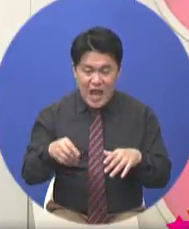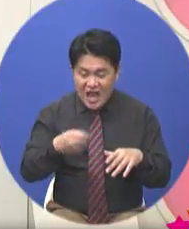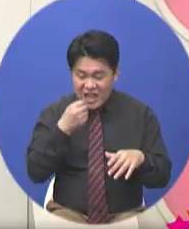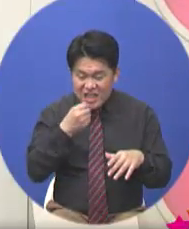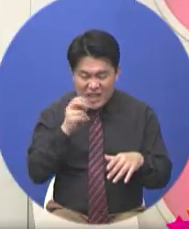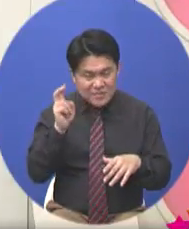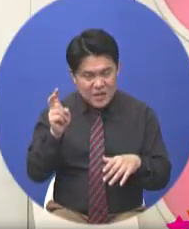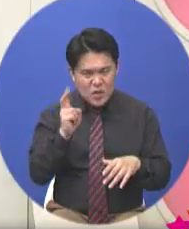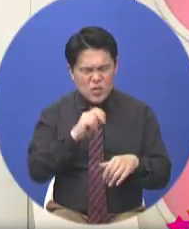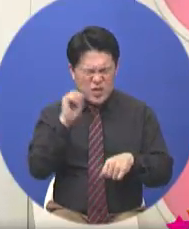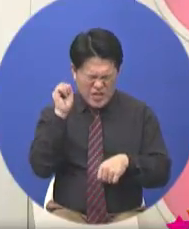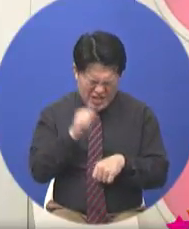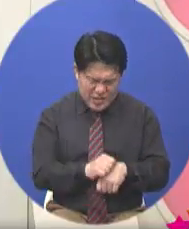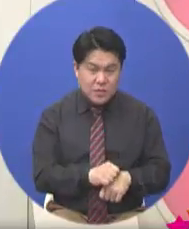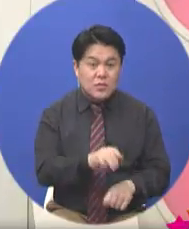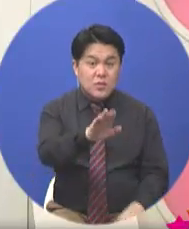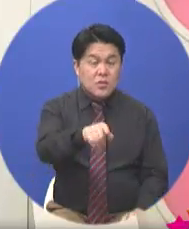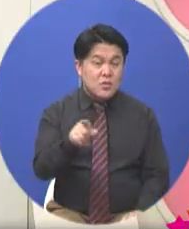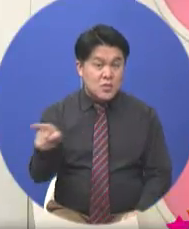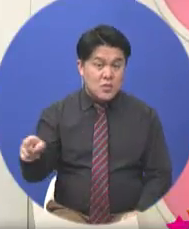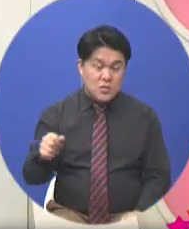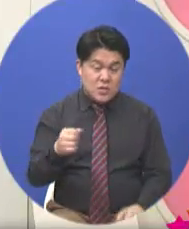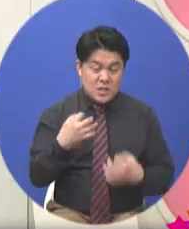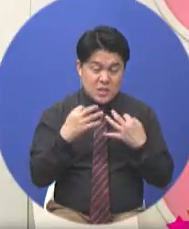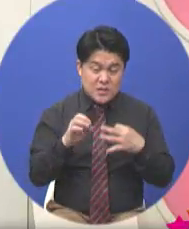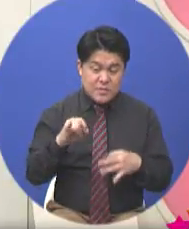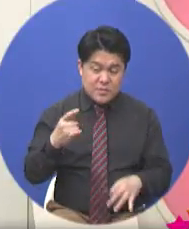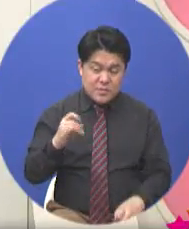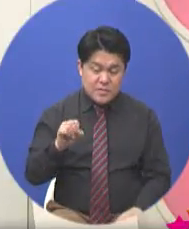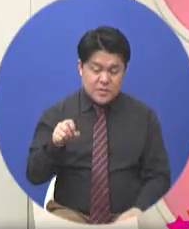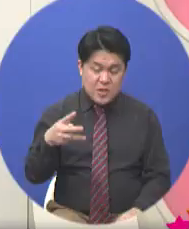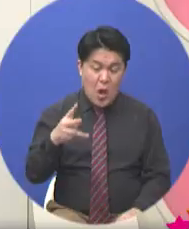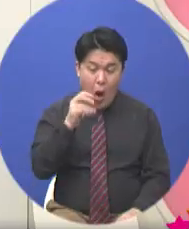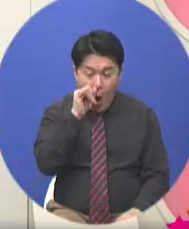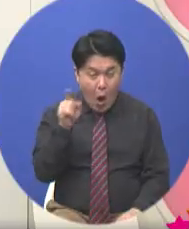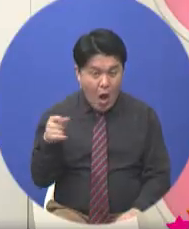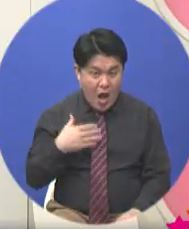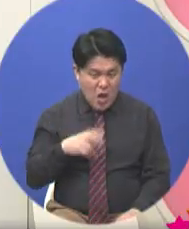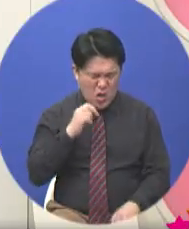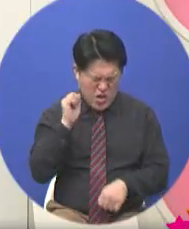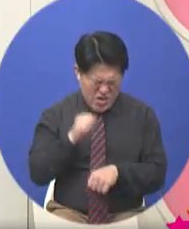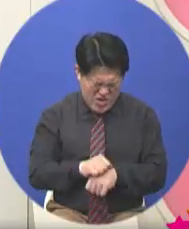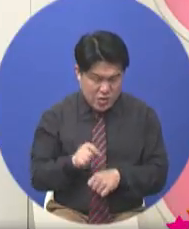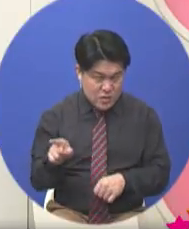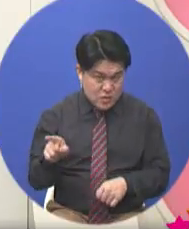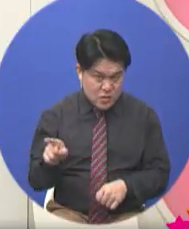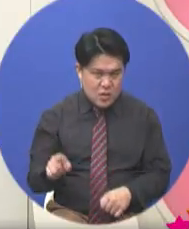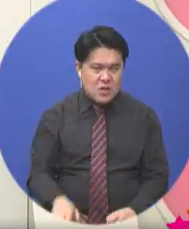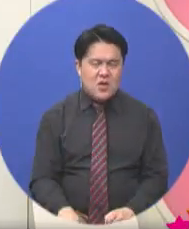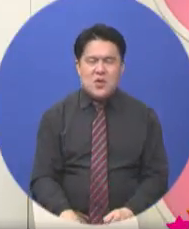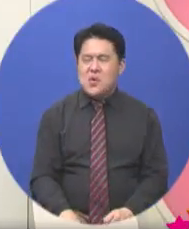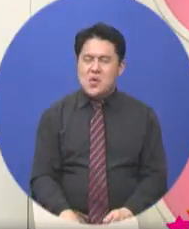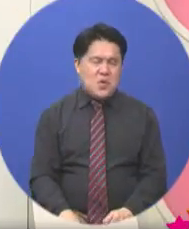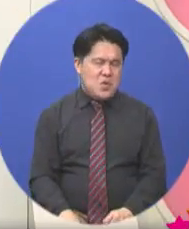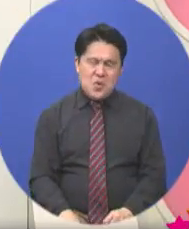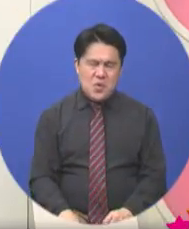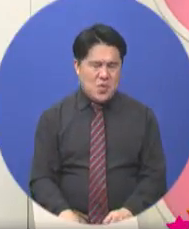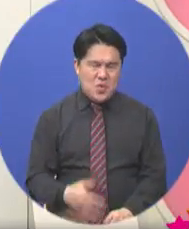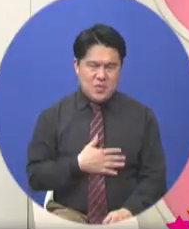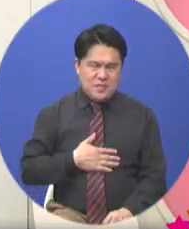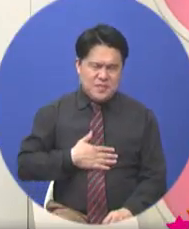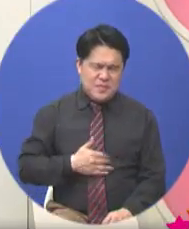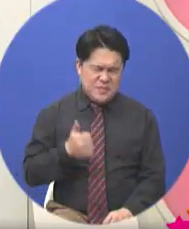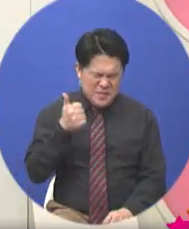맞아요. 항상 말씀. 김의열 씨라고 예. 해남에 아주 노래 잘하는 분이 계신데. 예, 예. 네, 그분이 아주 그냥 아주